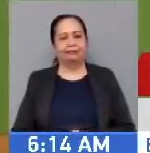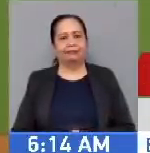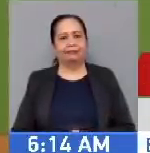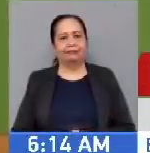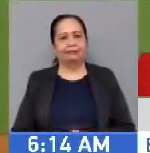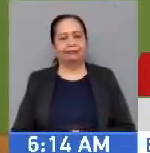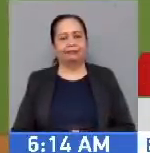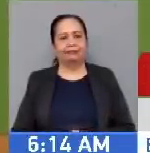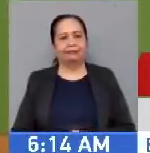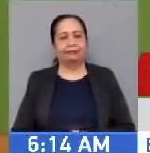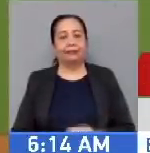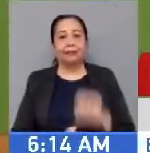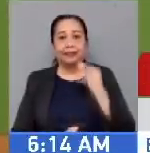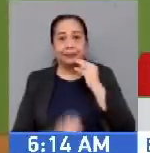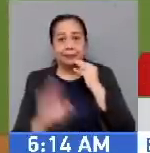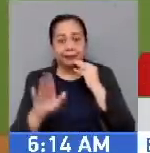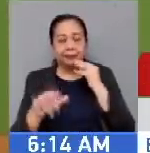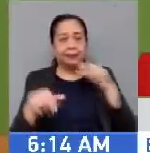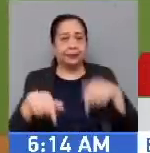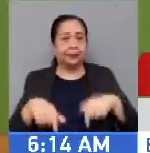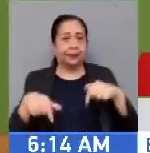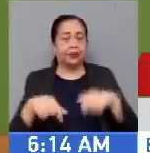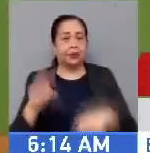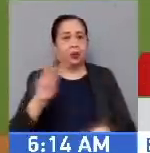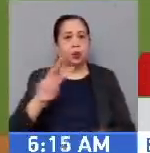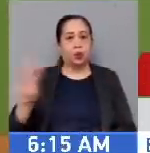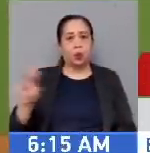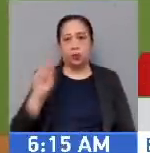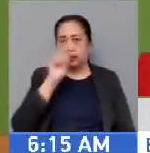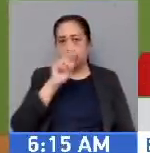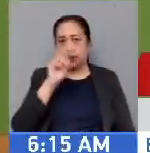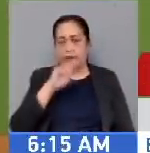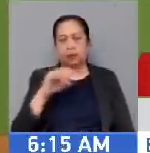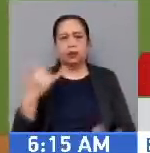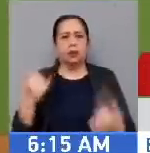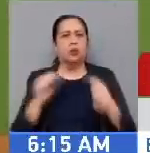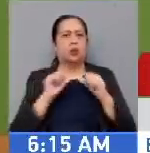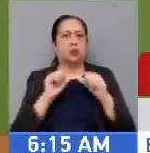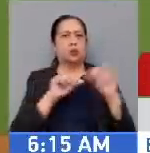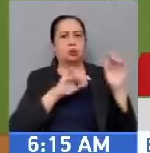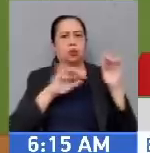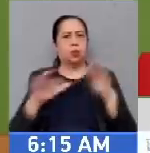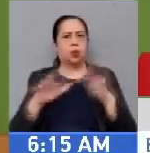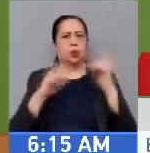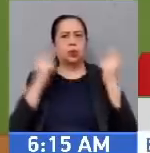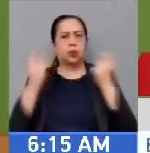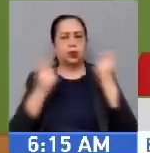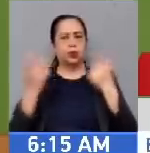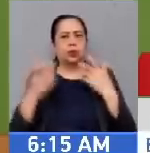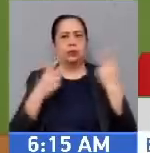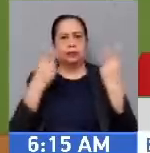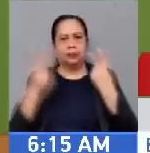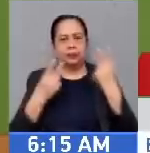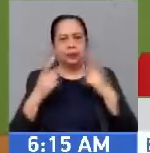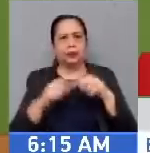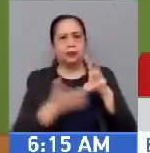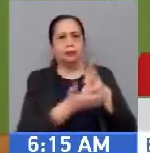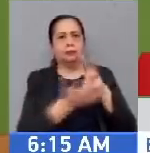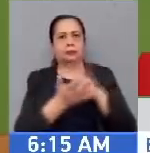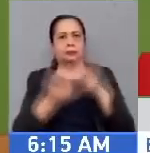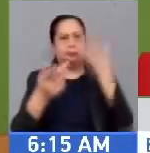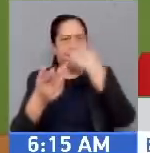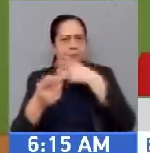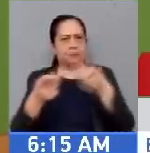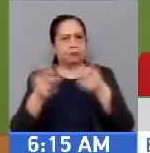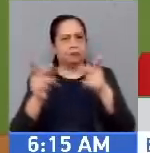Maris, dito naman sa Western Visayas, patuloy pa rin ang pagdagsa ng mga turista sa mga tourist destination sa rehiyon